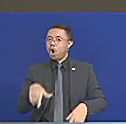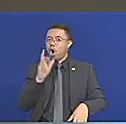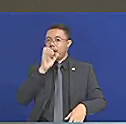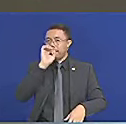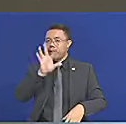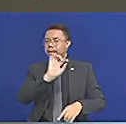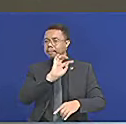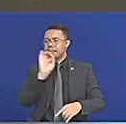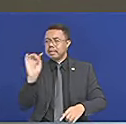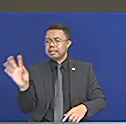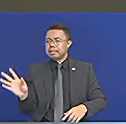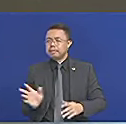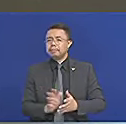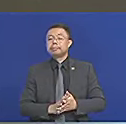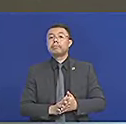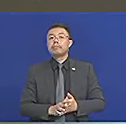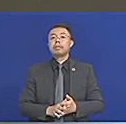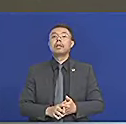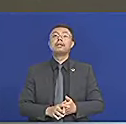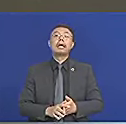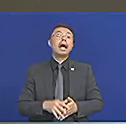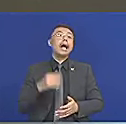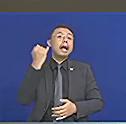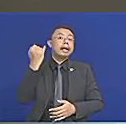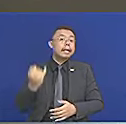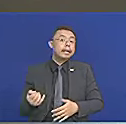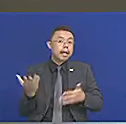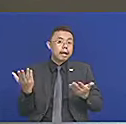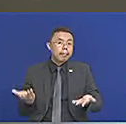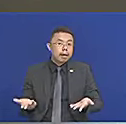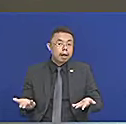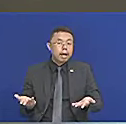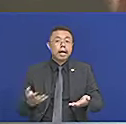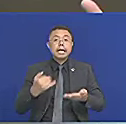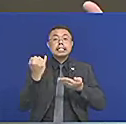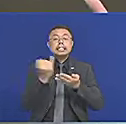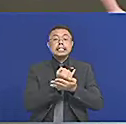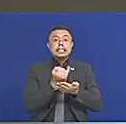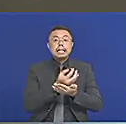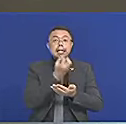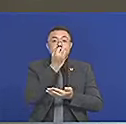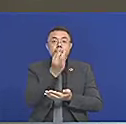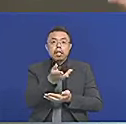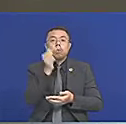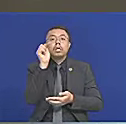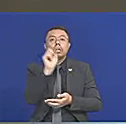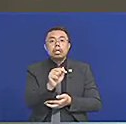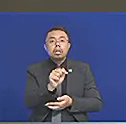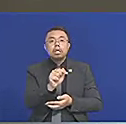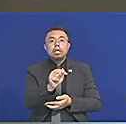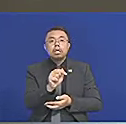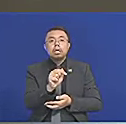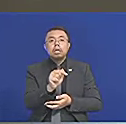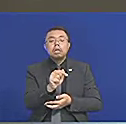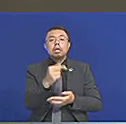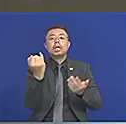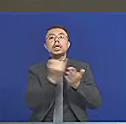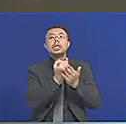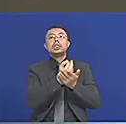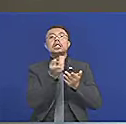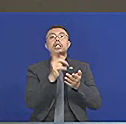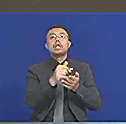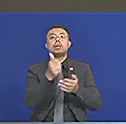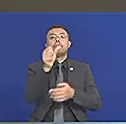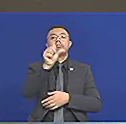itu. Akhirnya, Saudaraku, Injil yang disampaikan itu nilainya merosot.